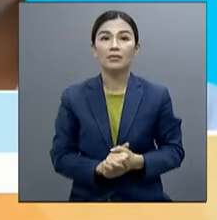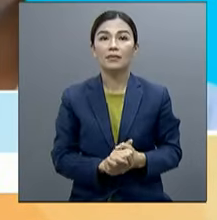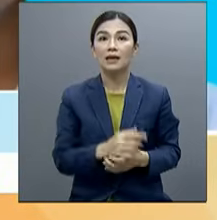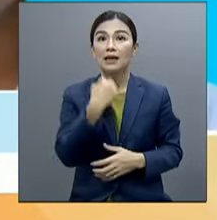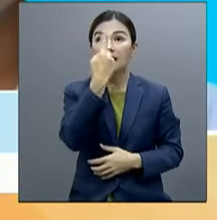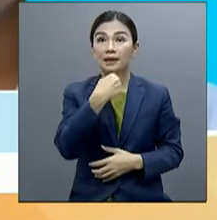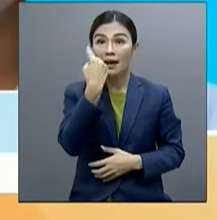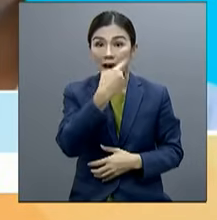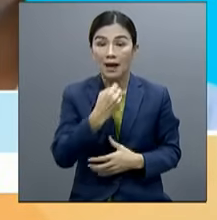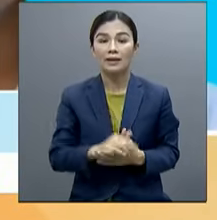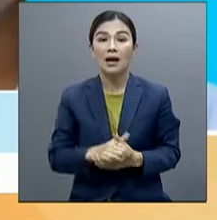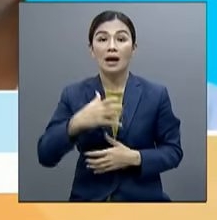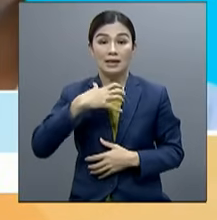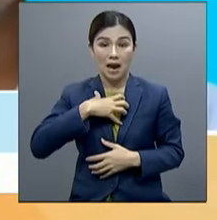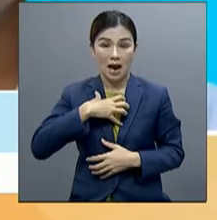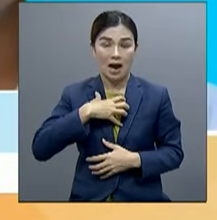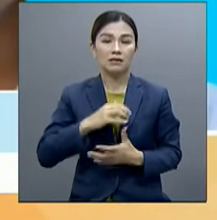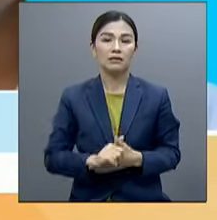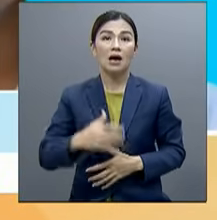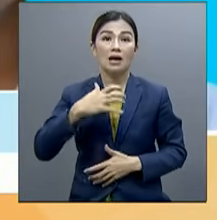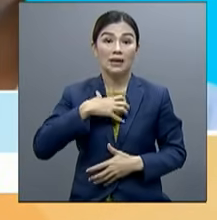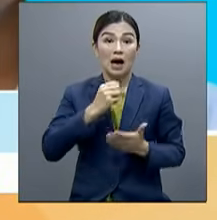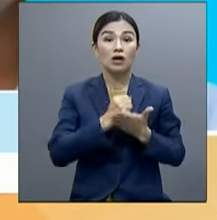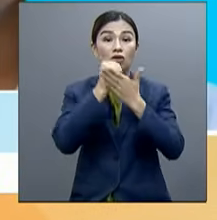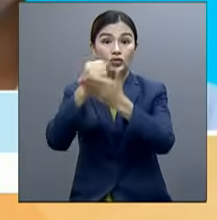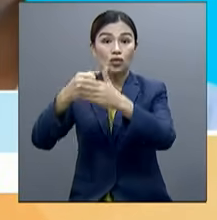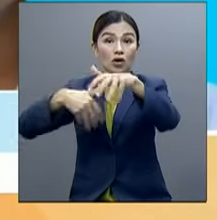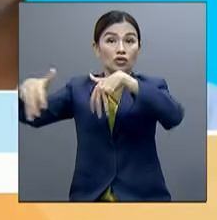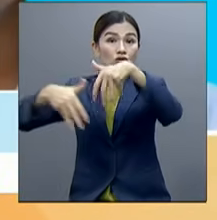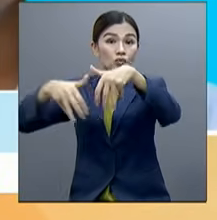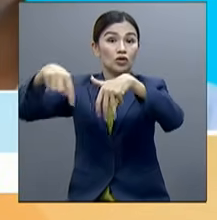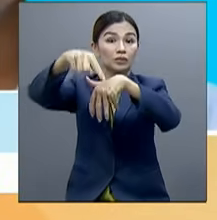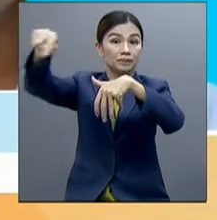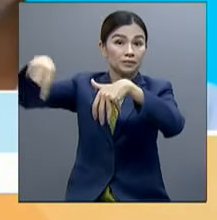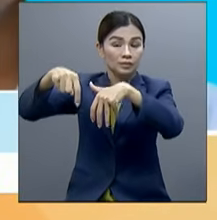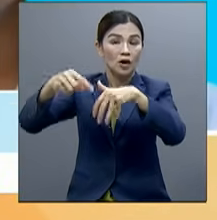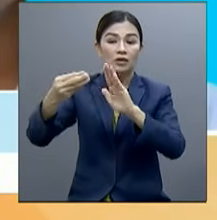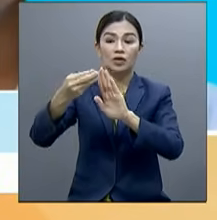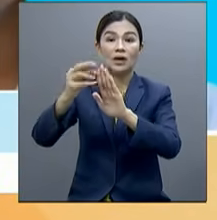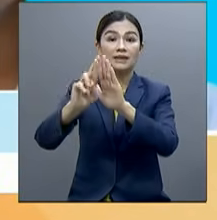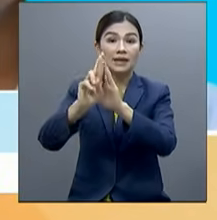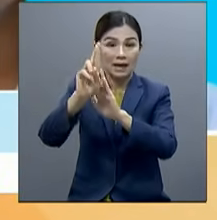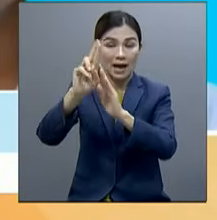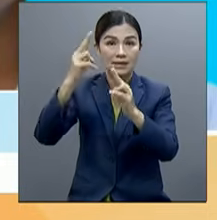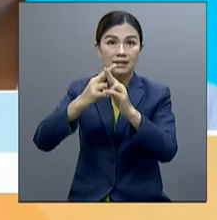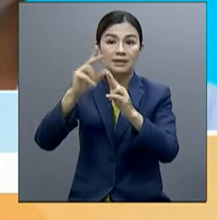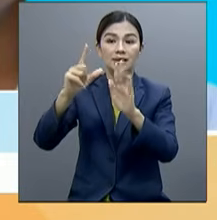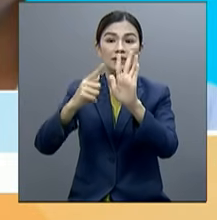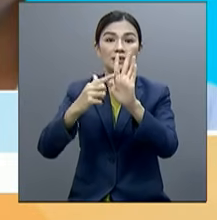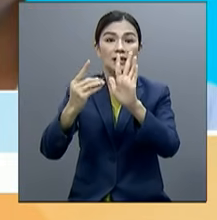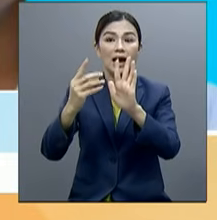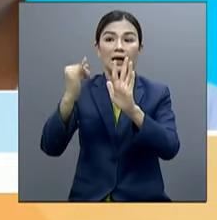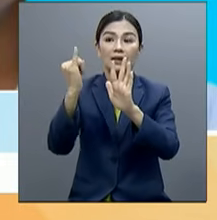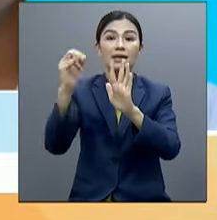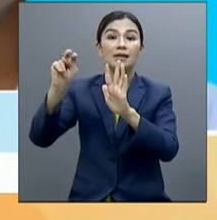คะที่อยากจะร่วมนะคะให้ความช่วยเหลือกับชุมชนห้วยหินลาดในที่จังหวัดเชียงรายนะคะก็ส่งอินบ็อกซ์มาได้ค่ะในแฟน